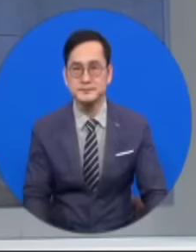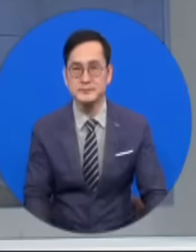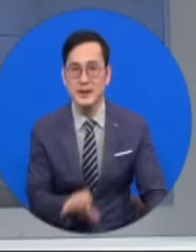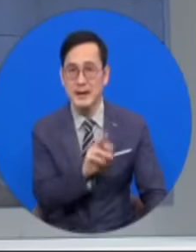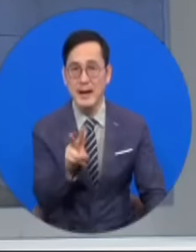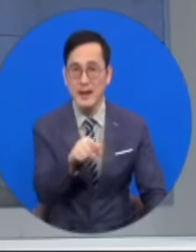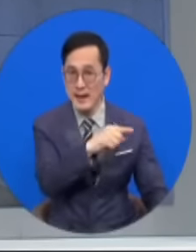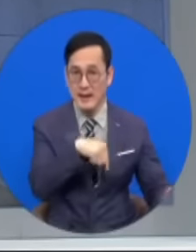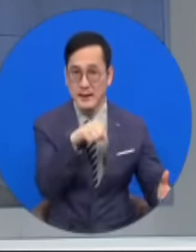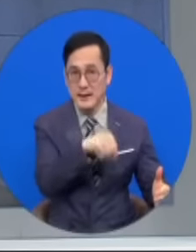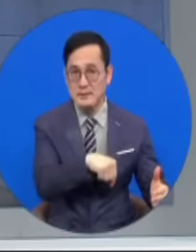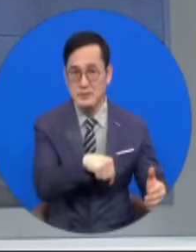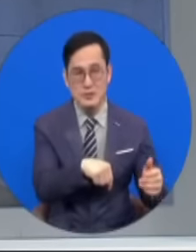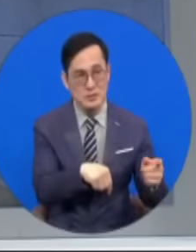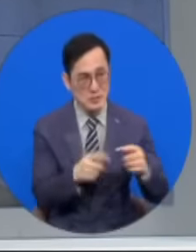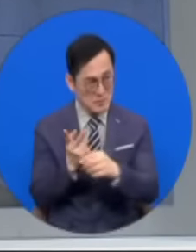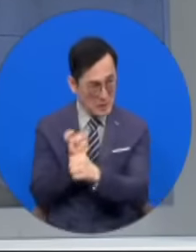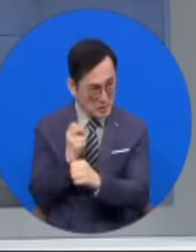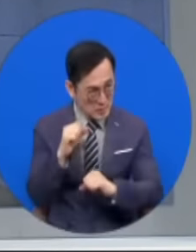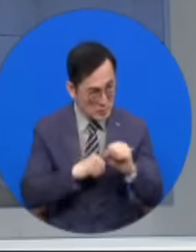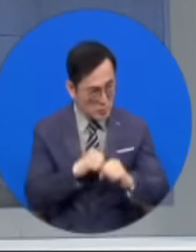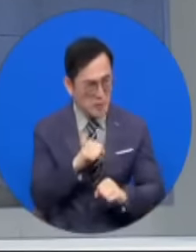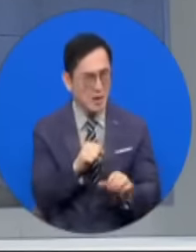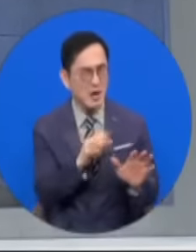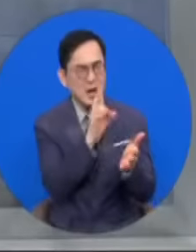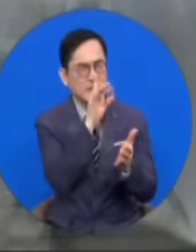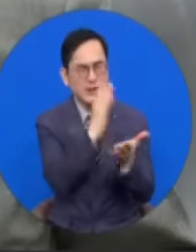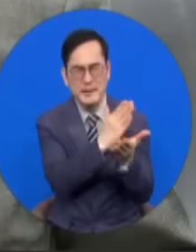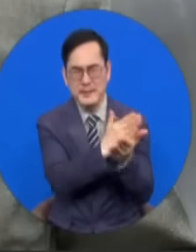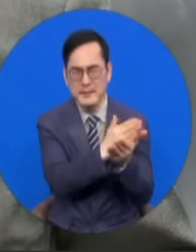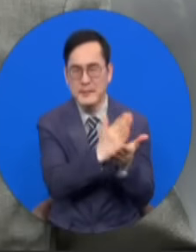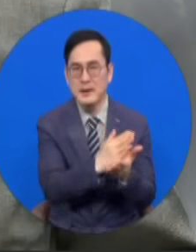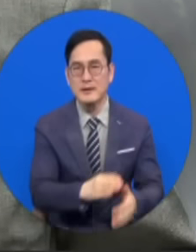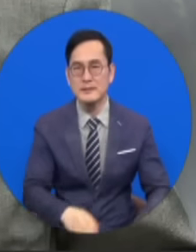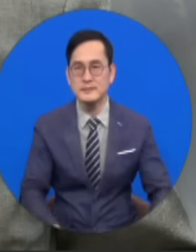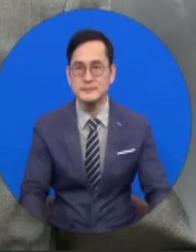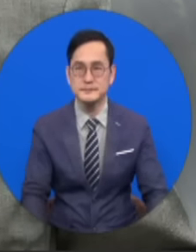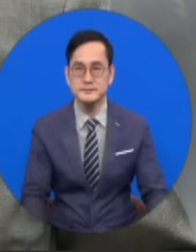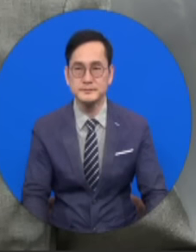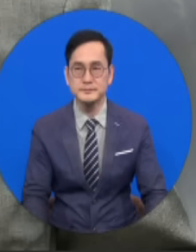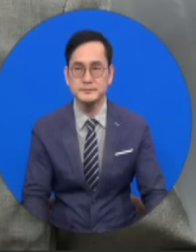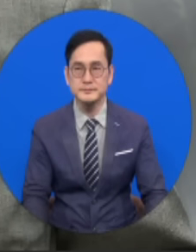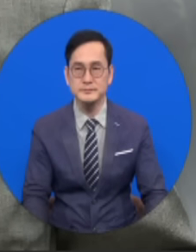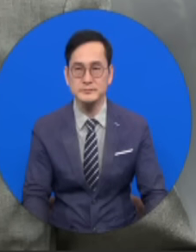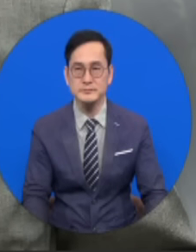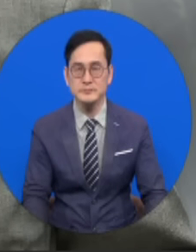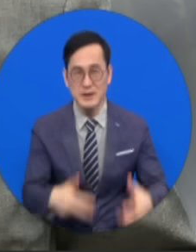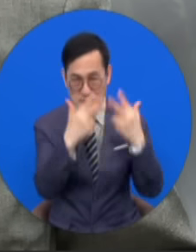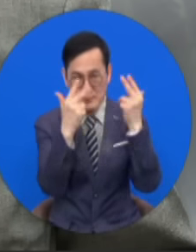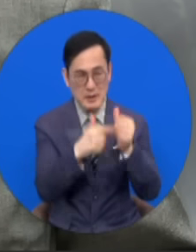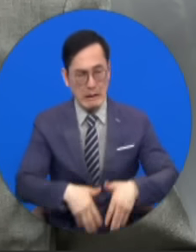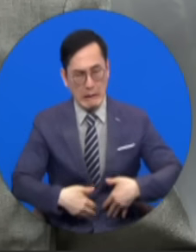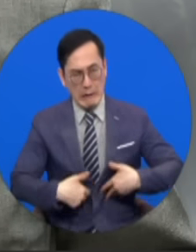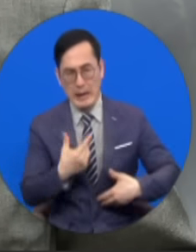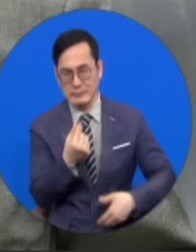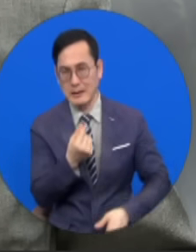내부에서도 우려의 목소리가 제기된다는 보도가 나왔습니다 민주당 내부에서도 이전 대표가 좀 급한 거